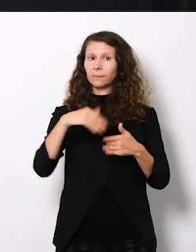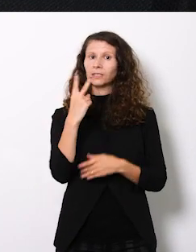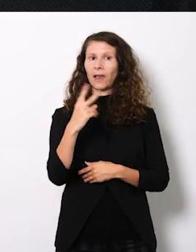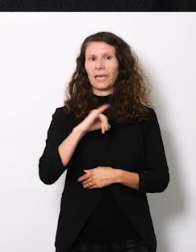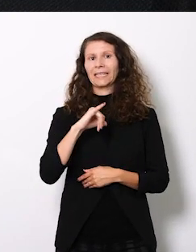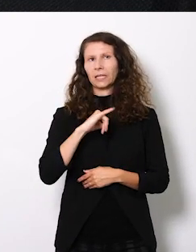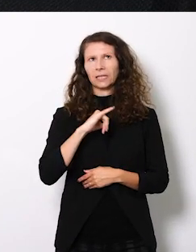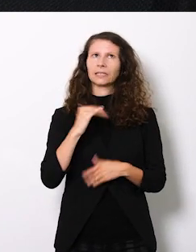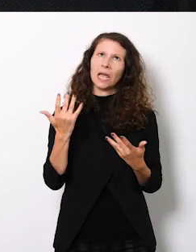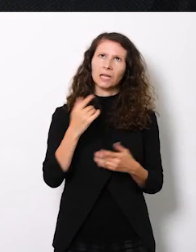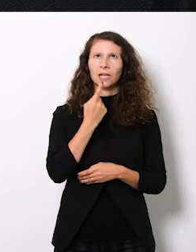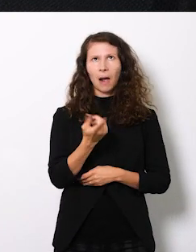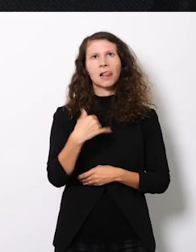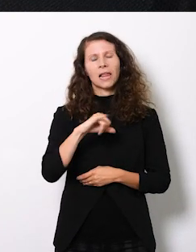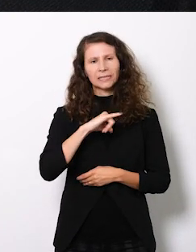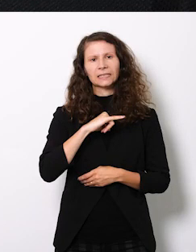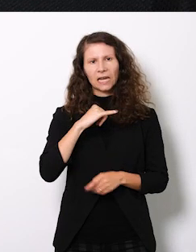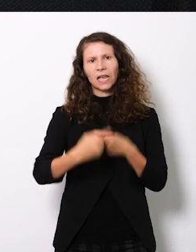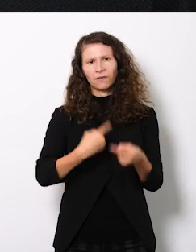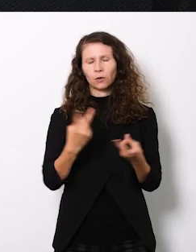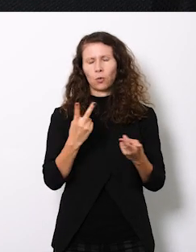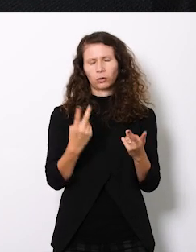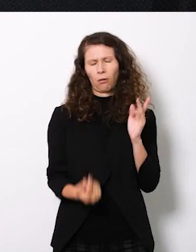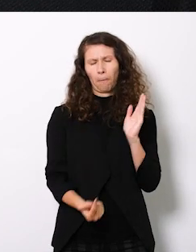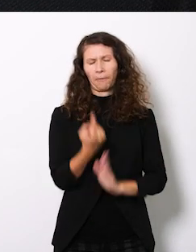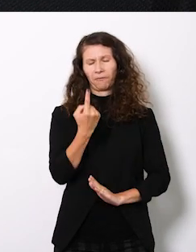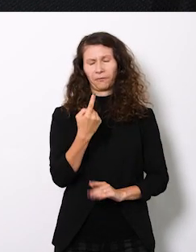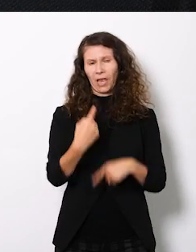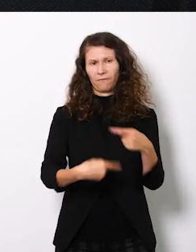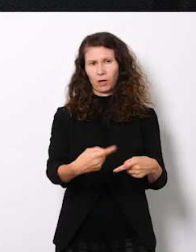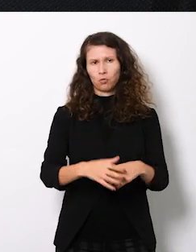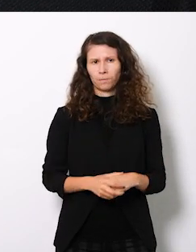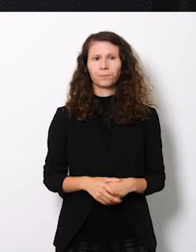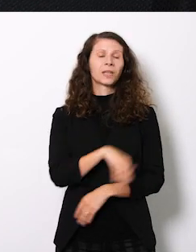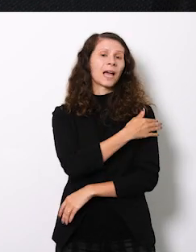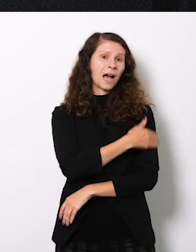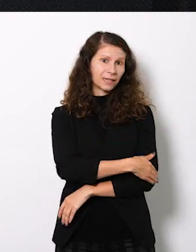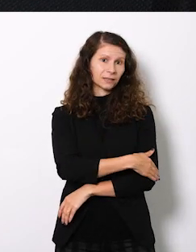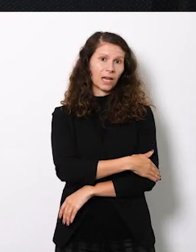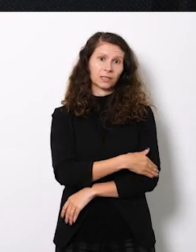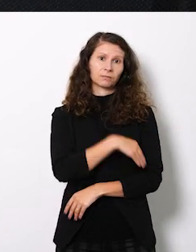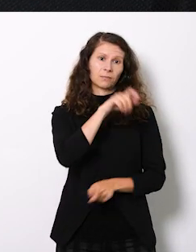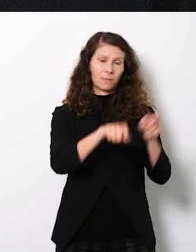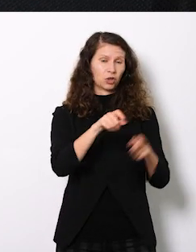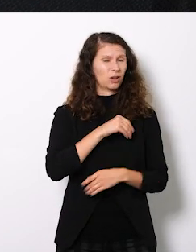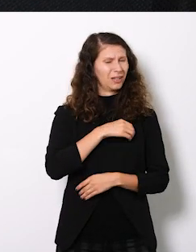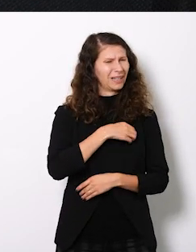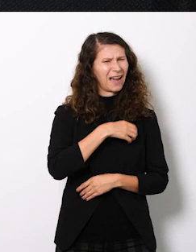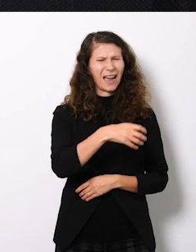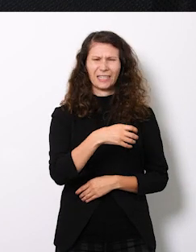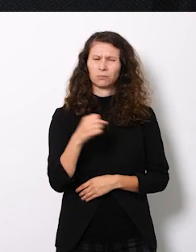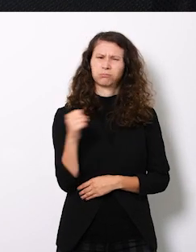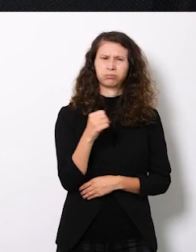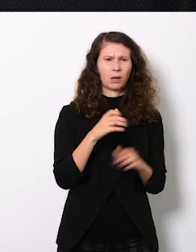Entwicklungen, ich nenne es mal so, oder auch sehr irritierende. Es gibt einerseits immer mehr sehr, sehr reiche Menschen. Die Zahl der